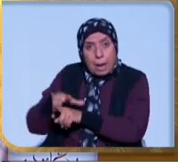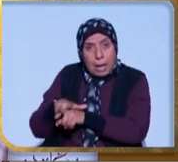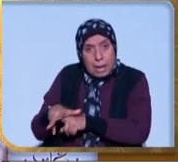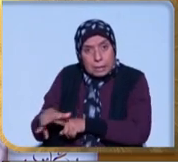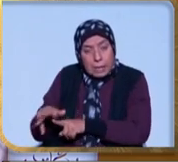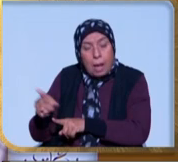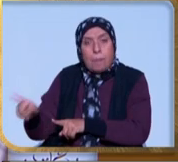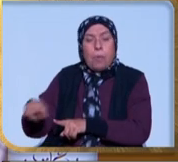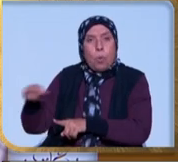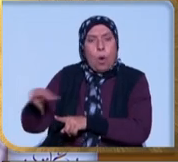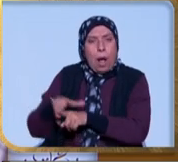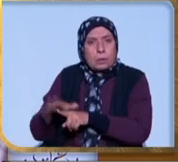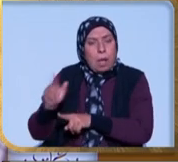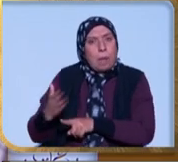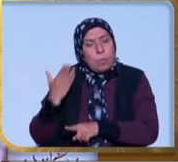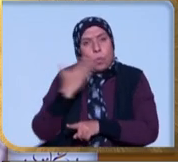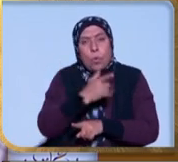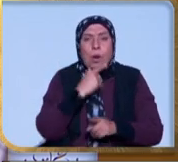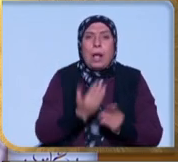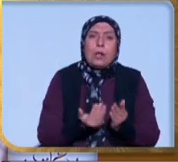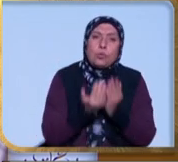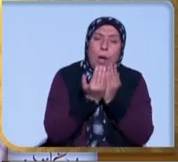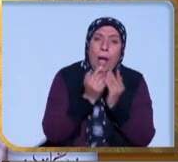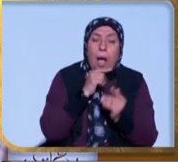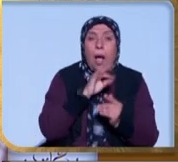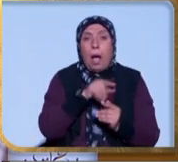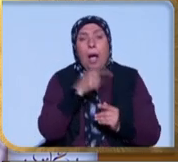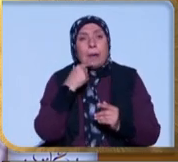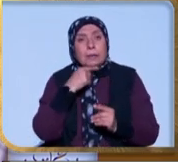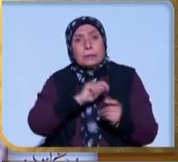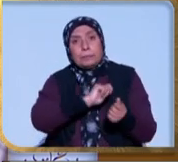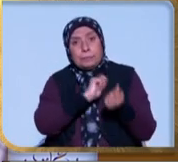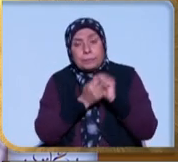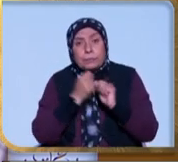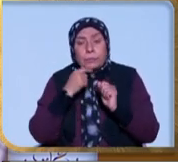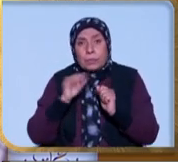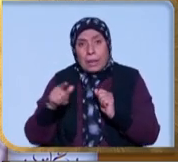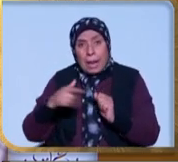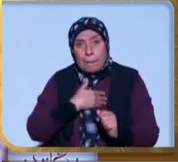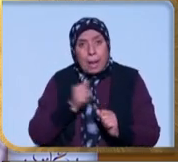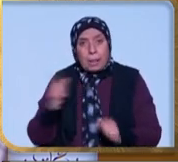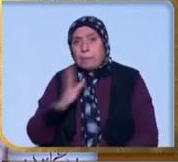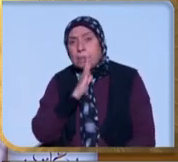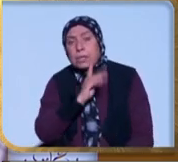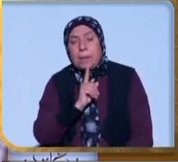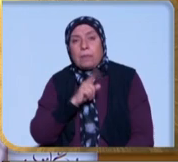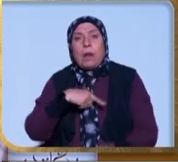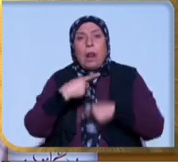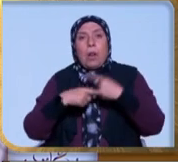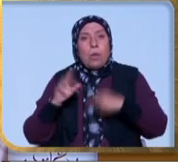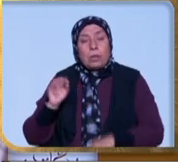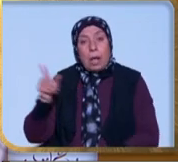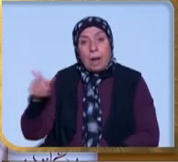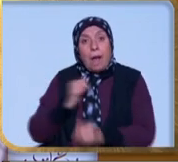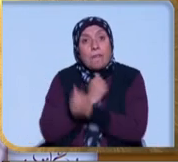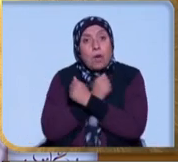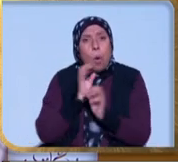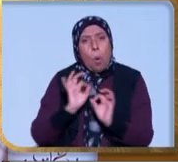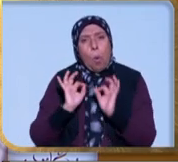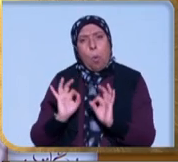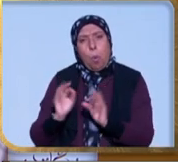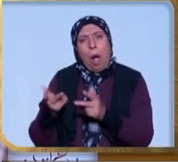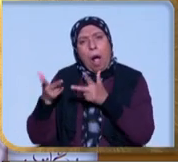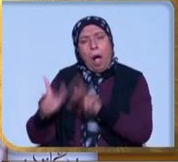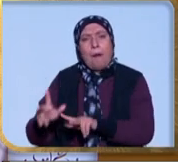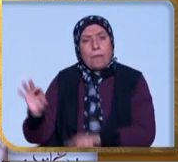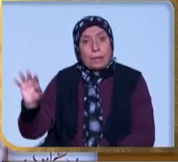إنه يردخ، إنه يفكر، إنه يتدبر، أبدا لم يؤمن بها. ربنا سبحانه وتعالى يقول